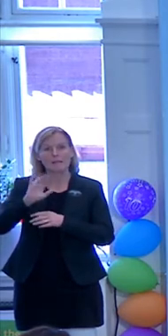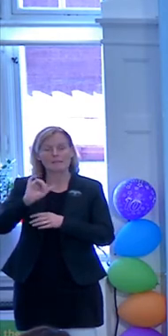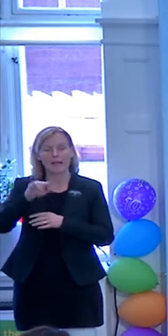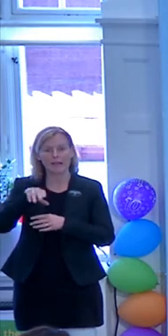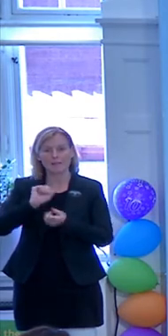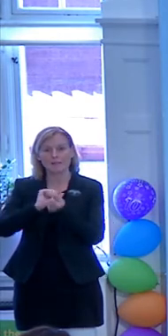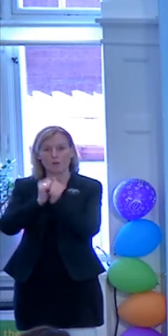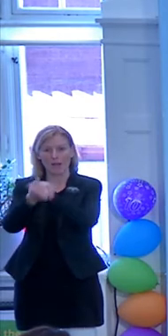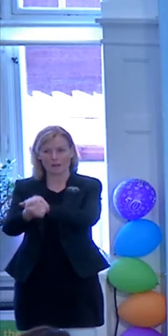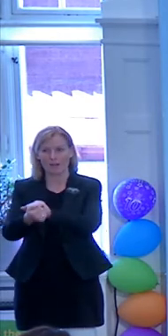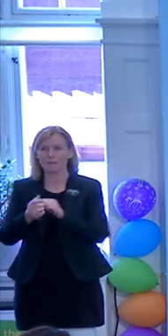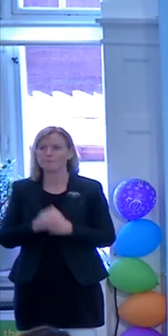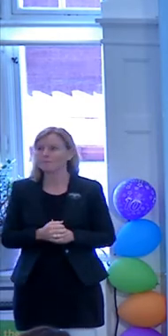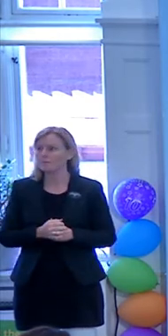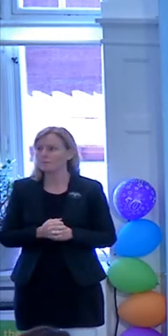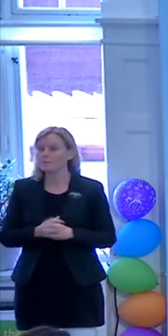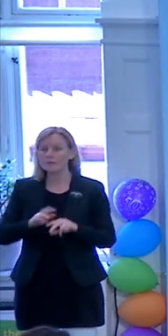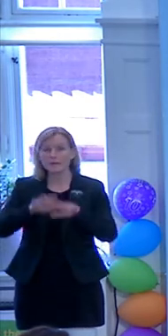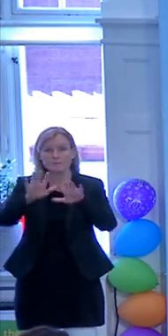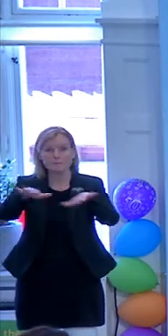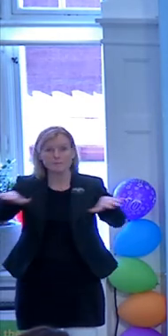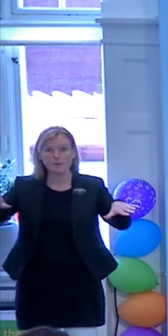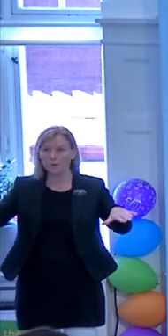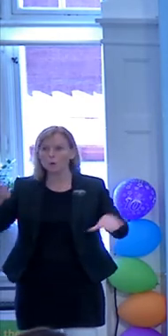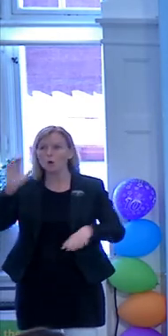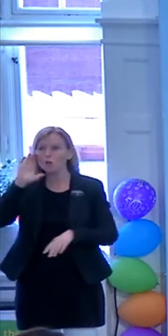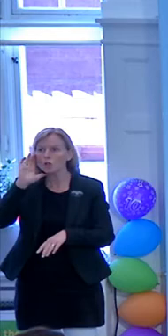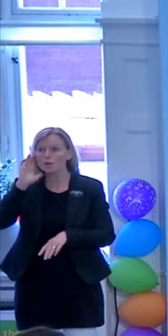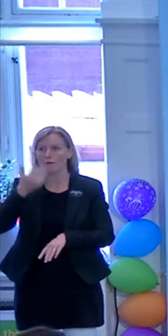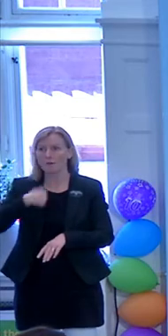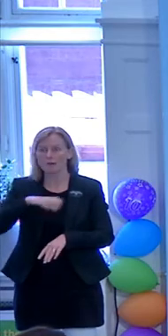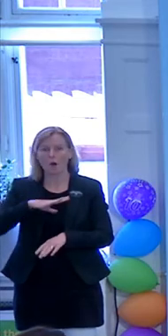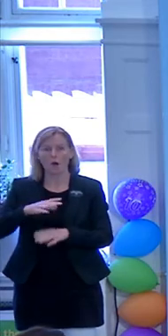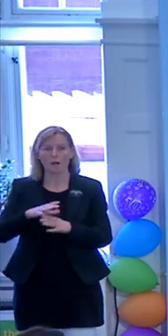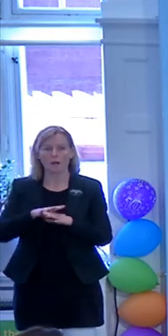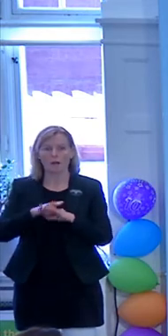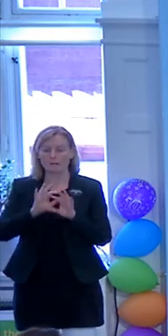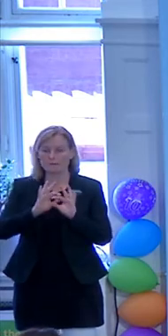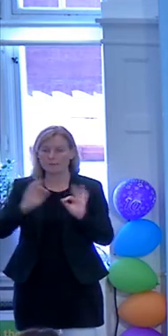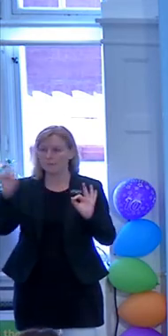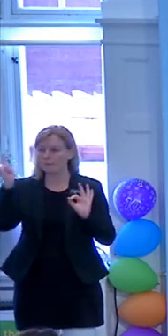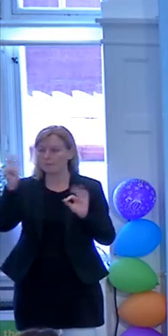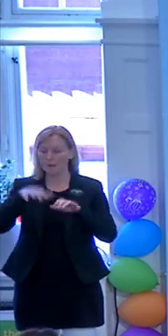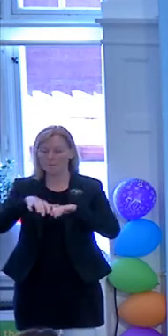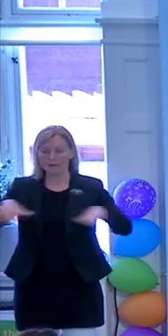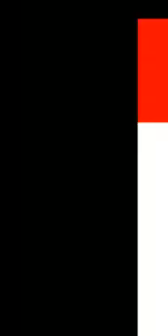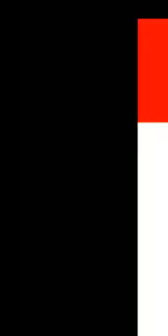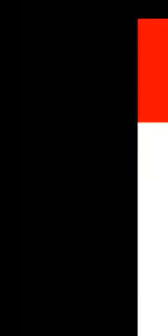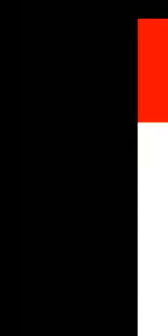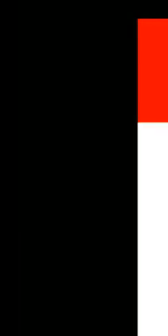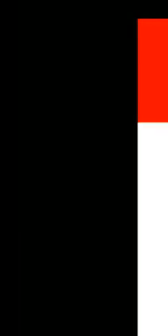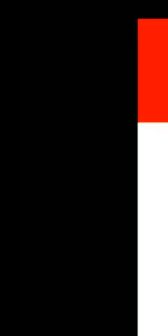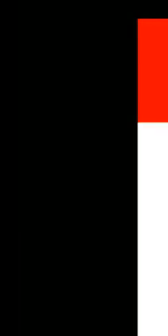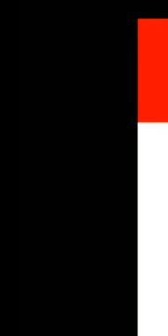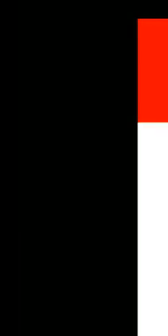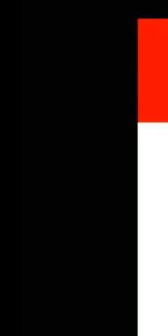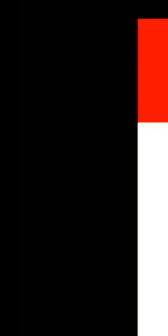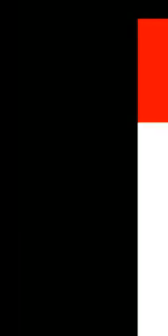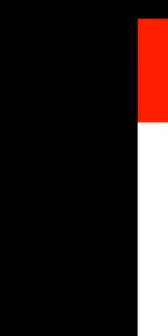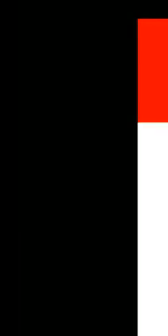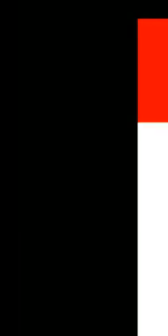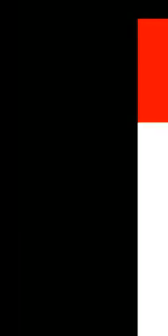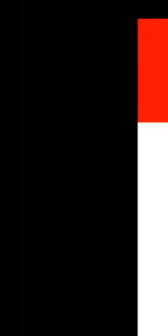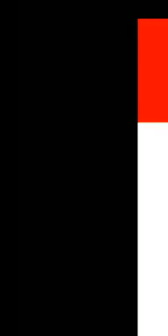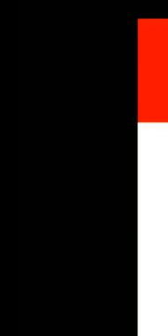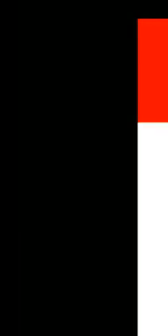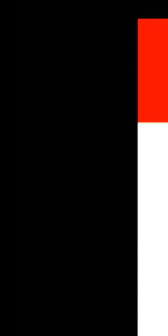snabbare, sätt er ner och lyssna. För vi har en diger panel som ni ser här till vår hjälp, men